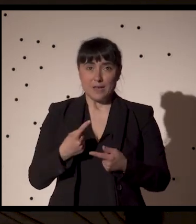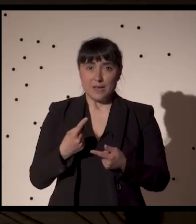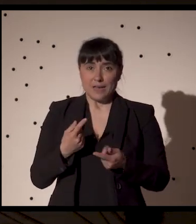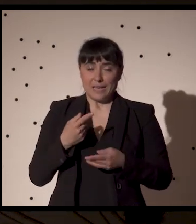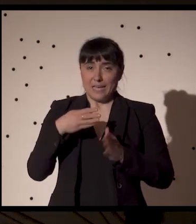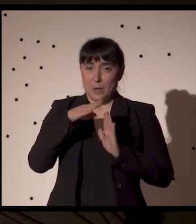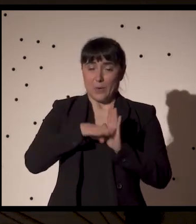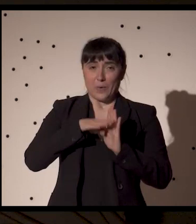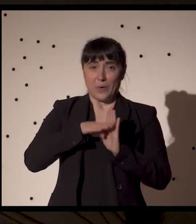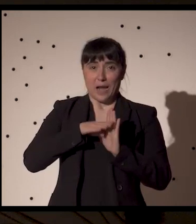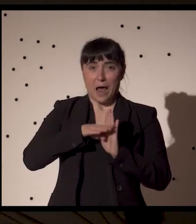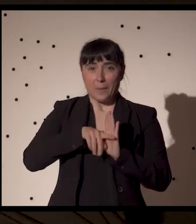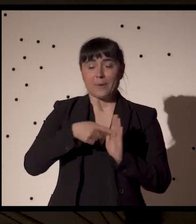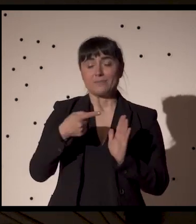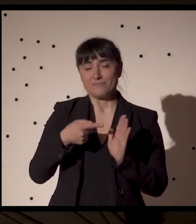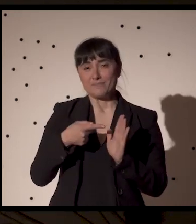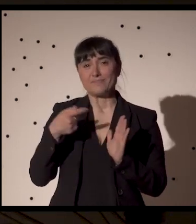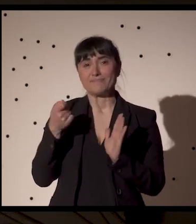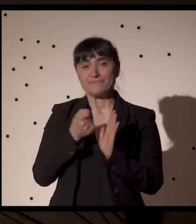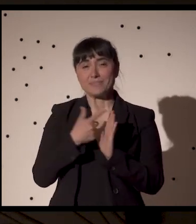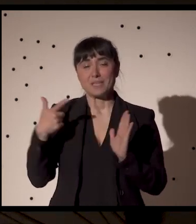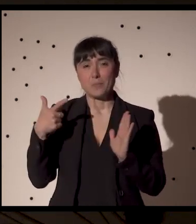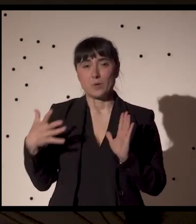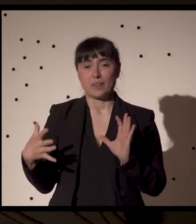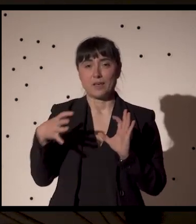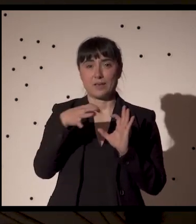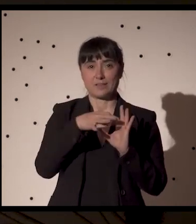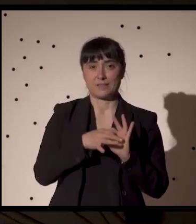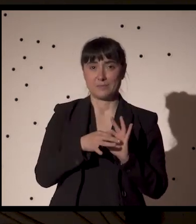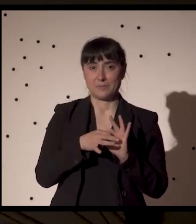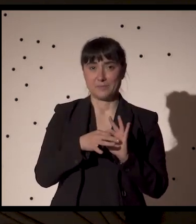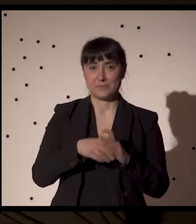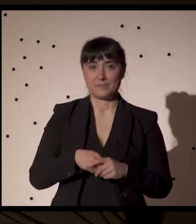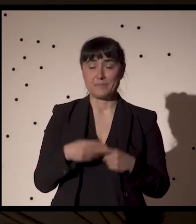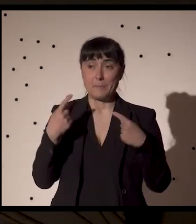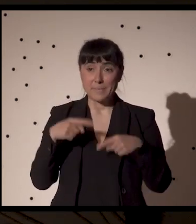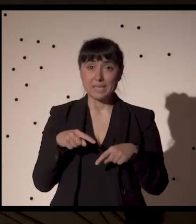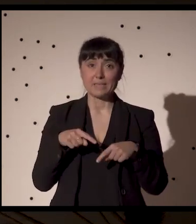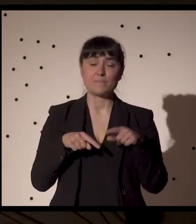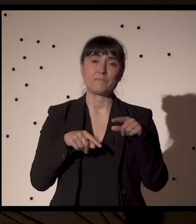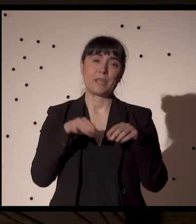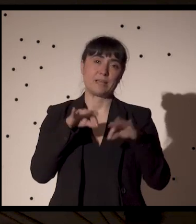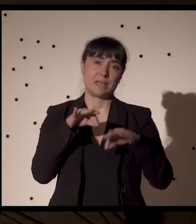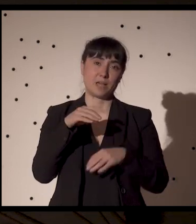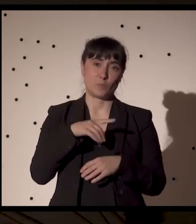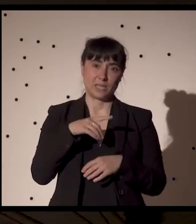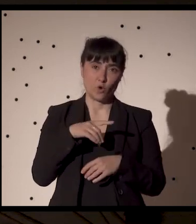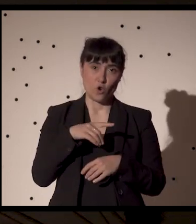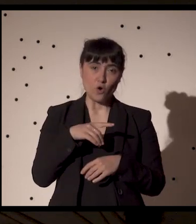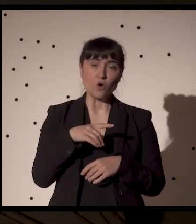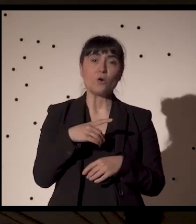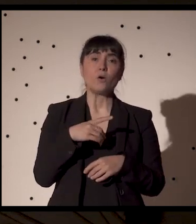stagione di spettacoli e di ricordi e questo è il Piccolo teatro Inoltre e chiudo